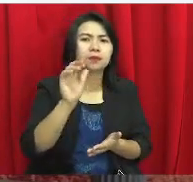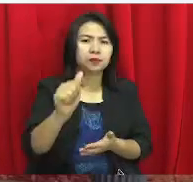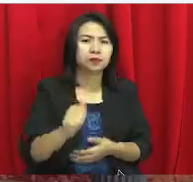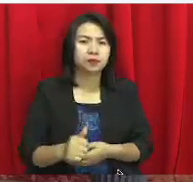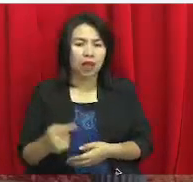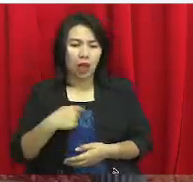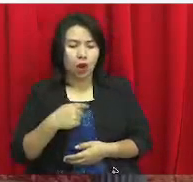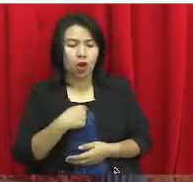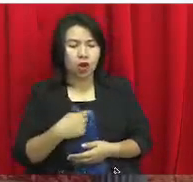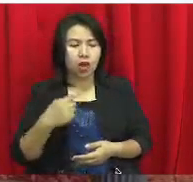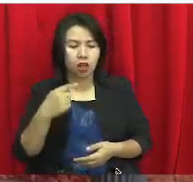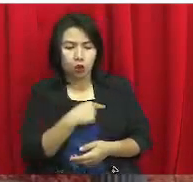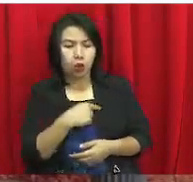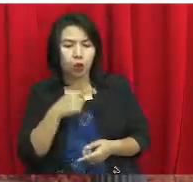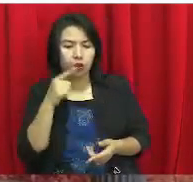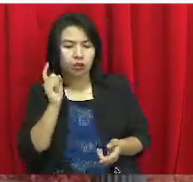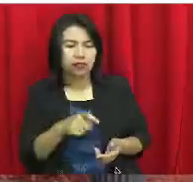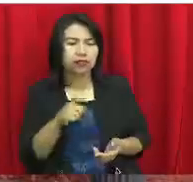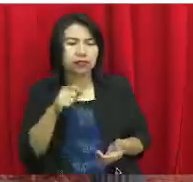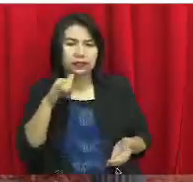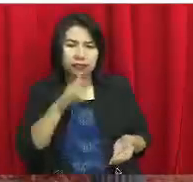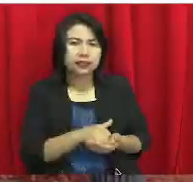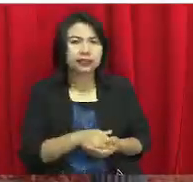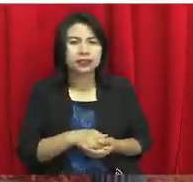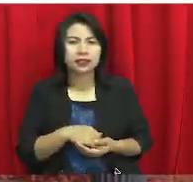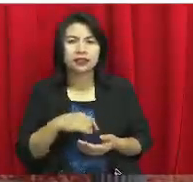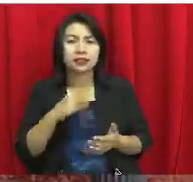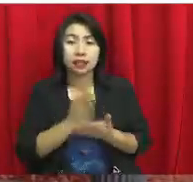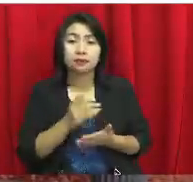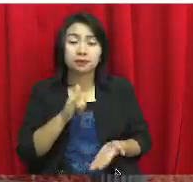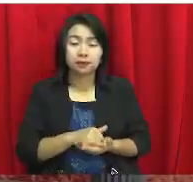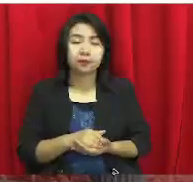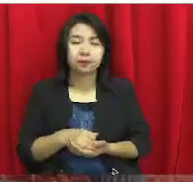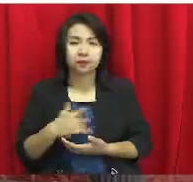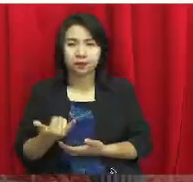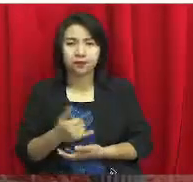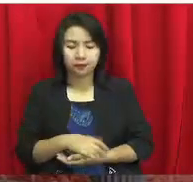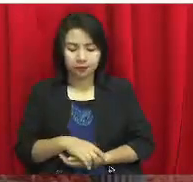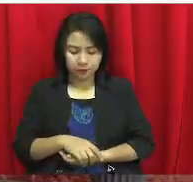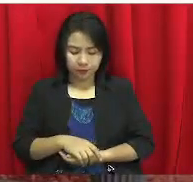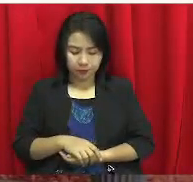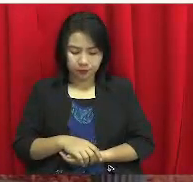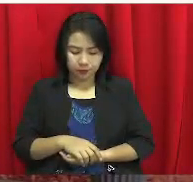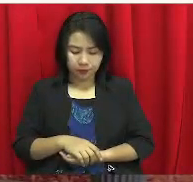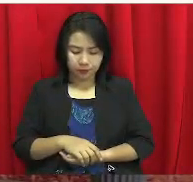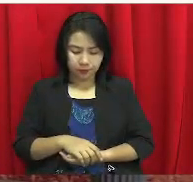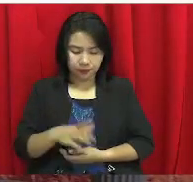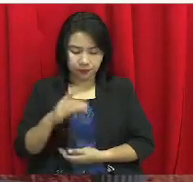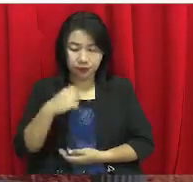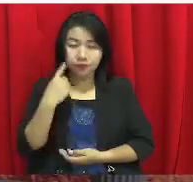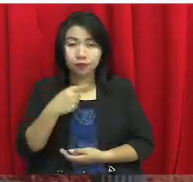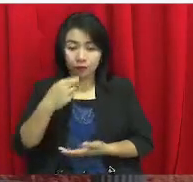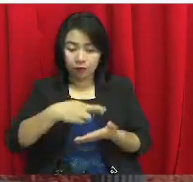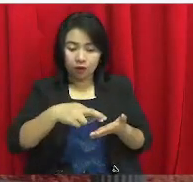tagalupa tayo. Yeah. Biyaya ng Panginoon, yung may akda ng instruction in righteousness na ito ay nasa sa atin.